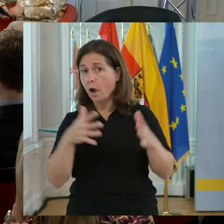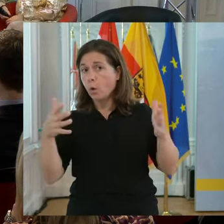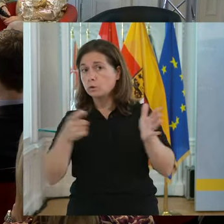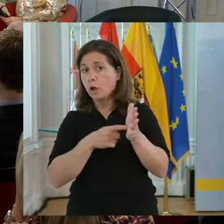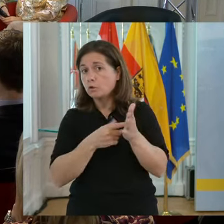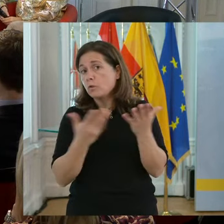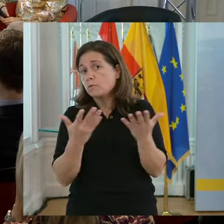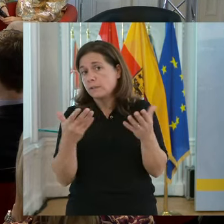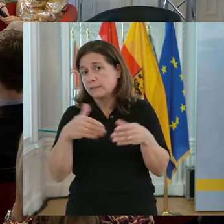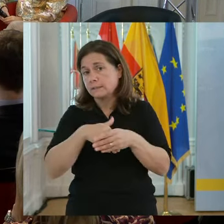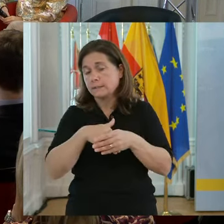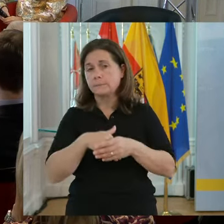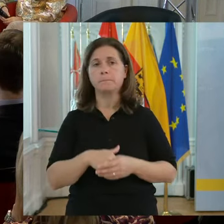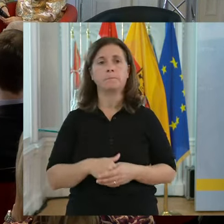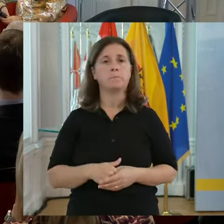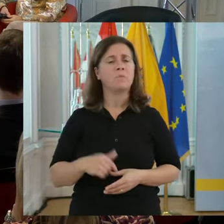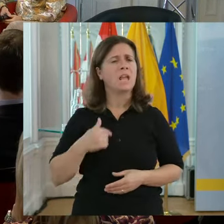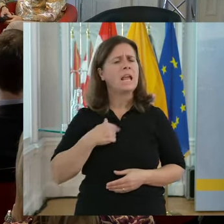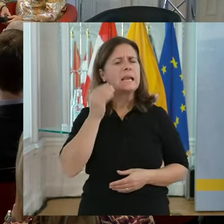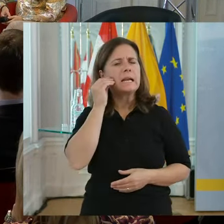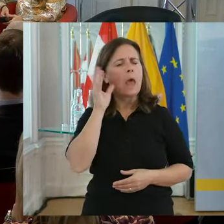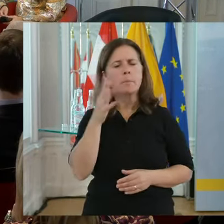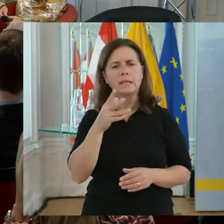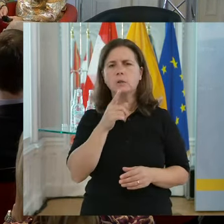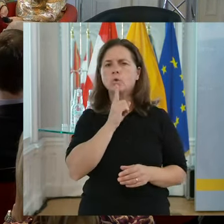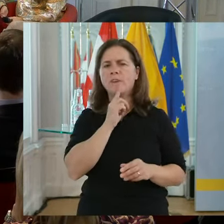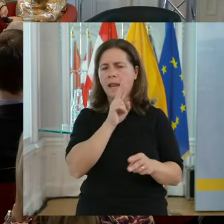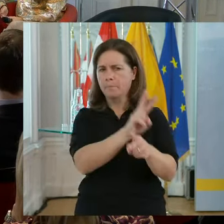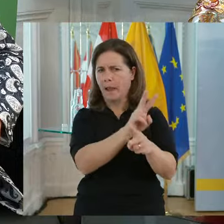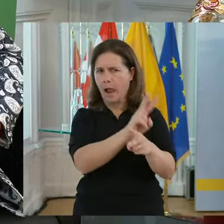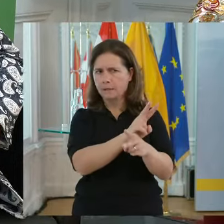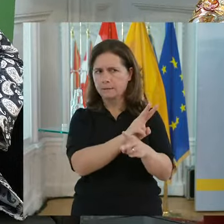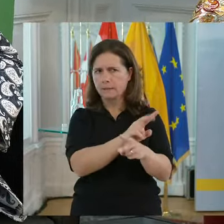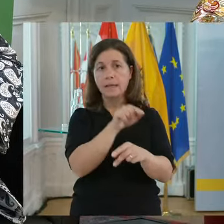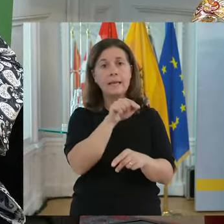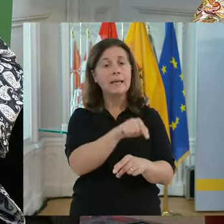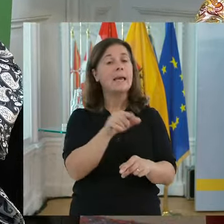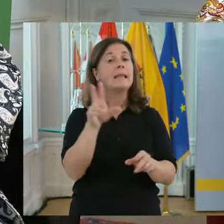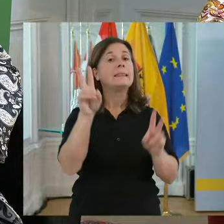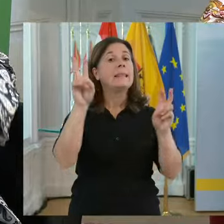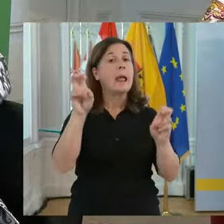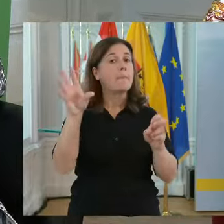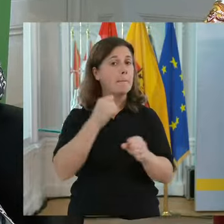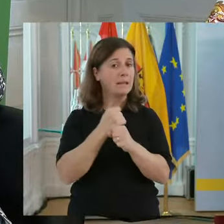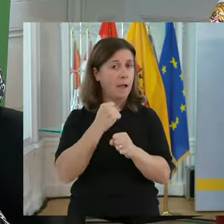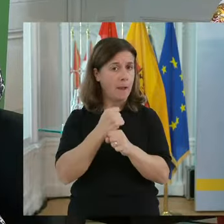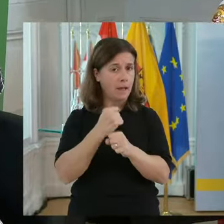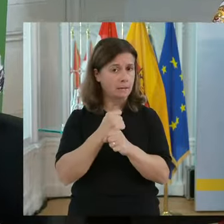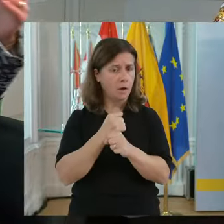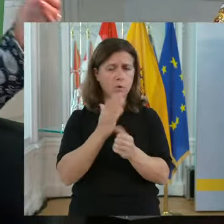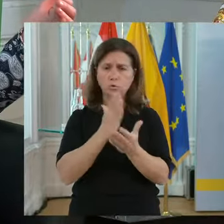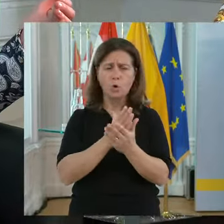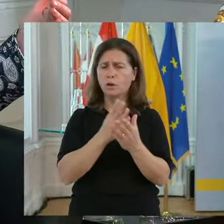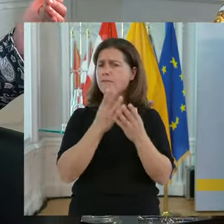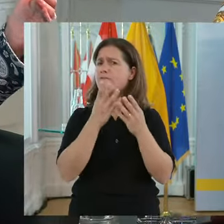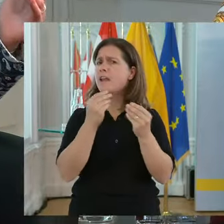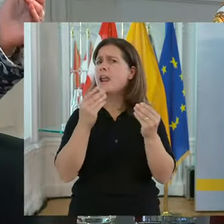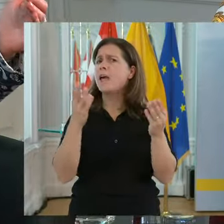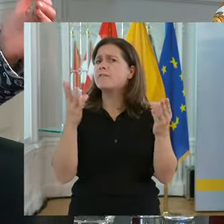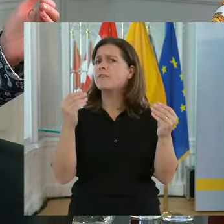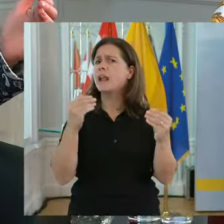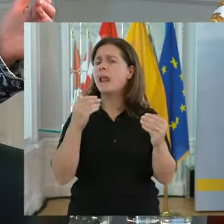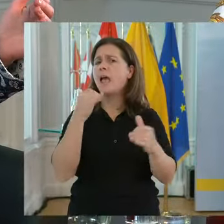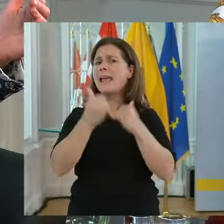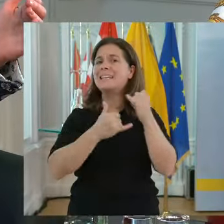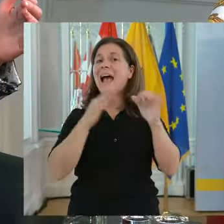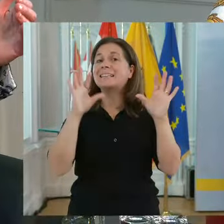Herausforderungen? Ich glaube nicht, dass es unterschätzt wurde. Das Thema der Mitarbeiter ist ein Thema, das uns über viele, viele